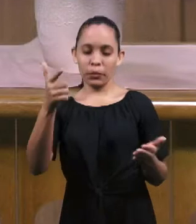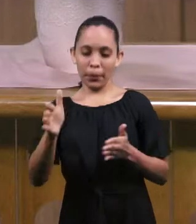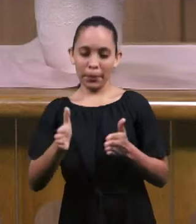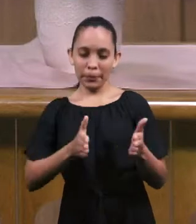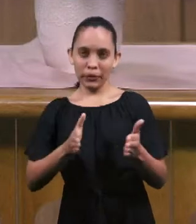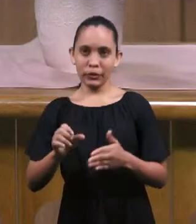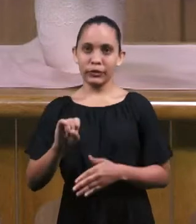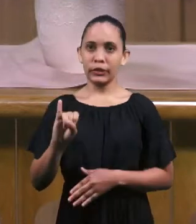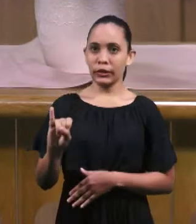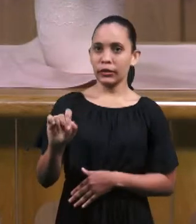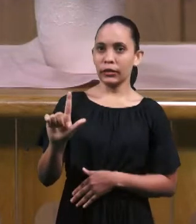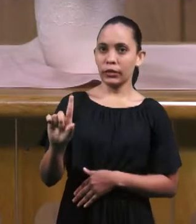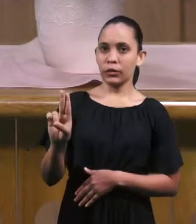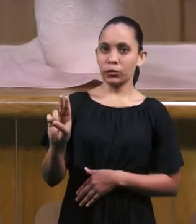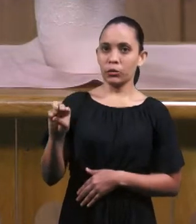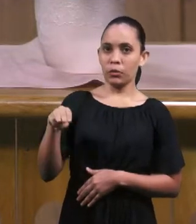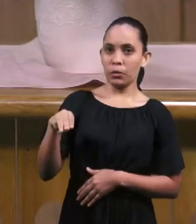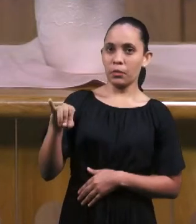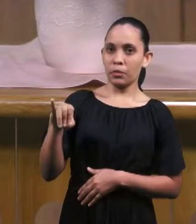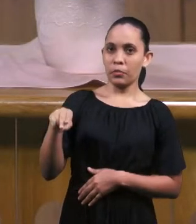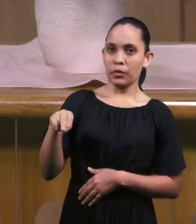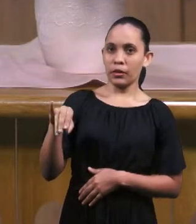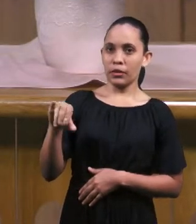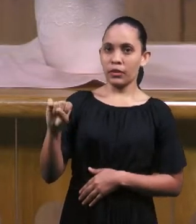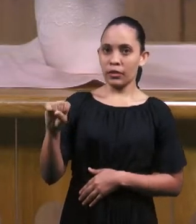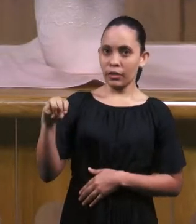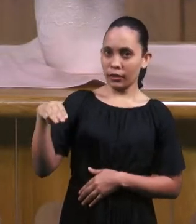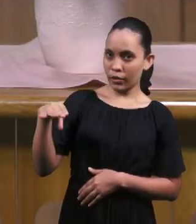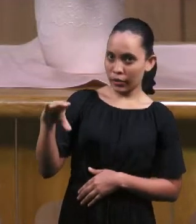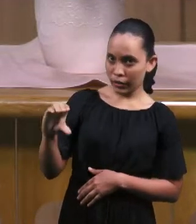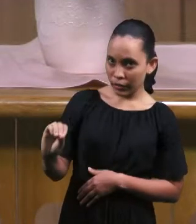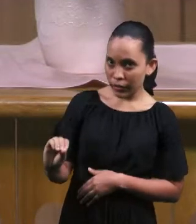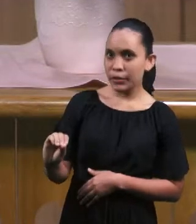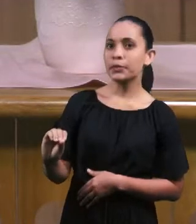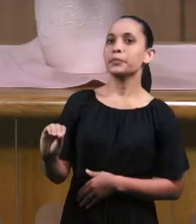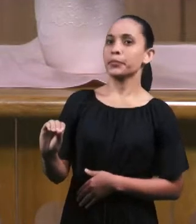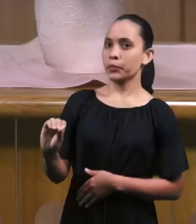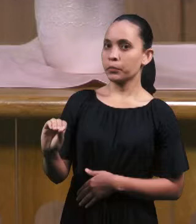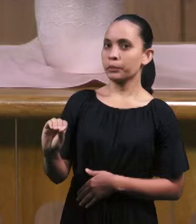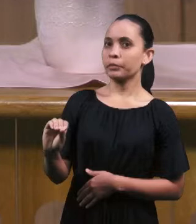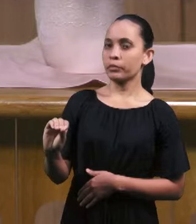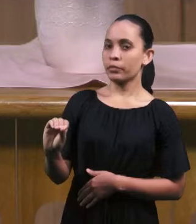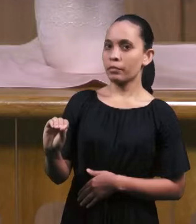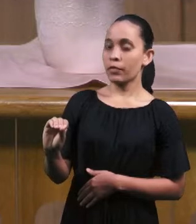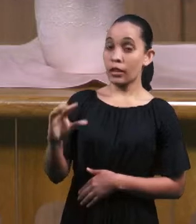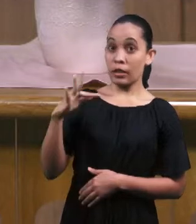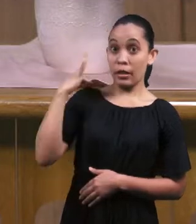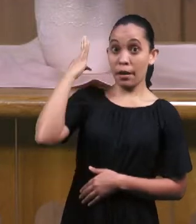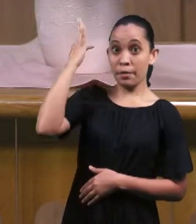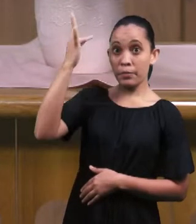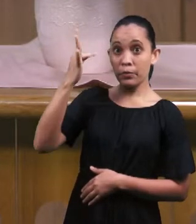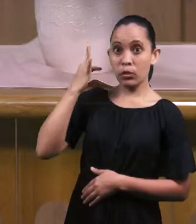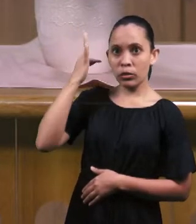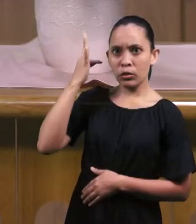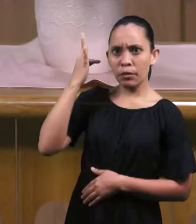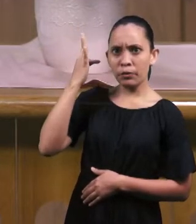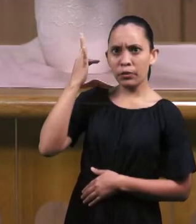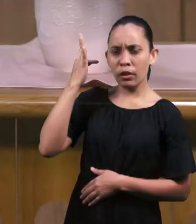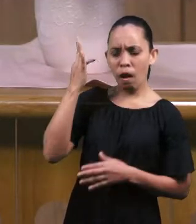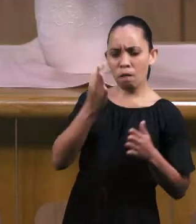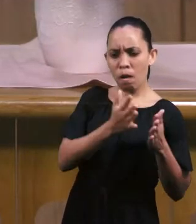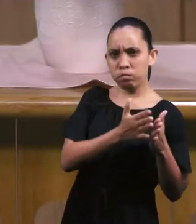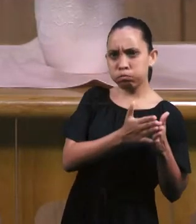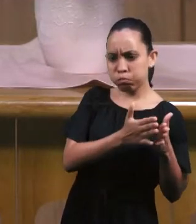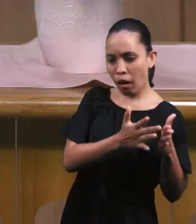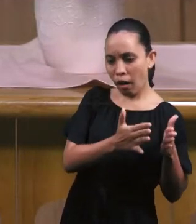que je suis en train de dire? Je suis en train de dire que la philosophie, elle a accompagné pour apporter des réponses